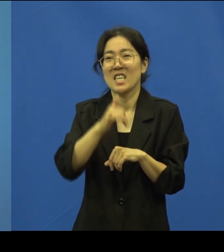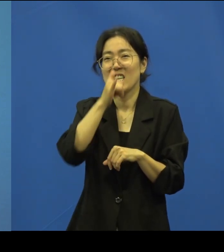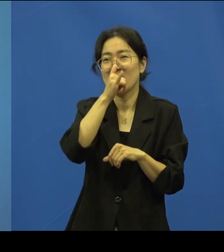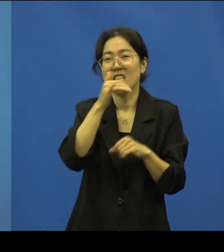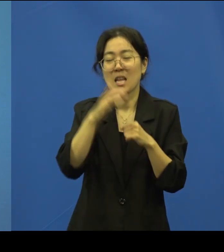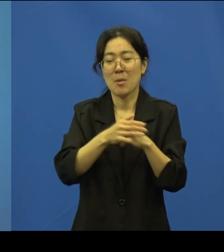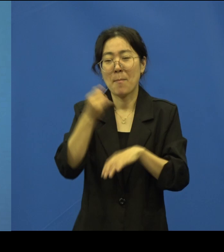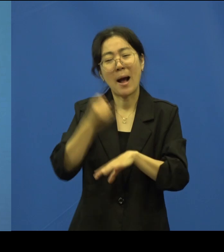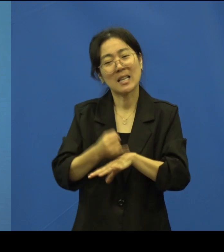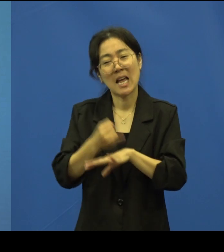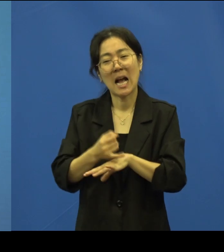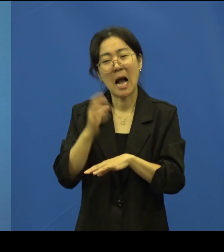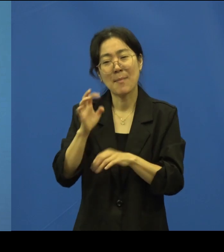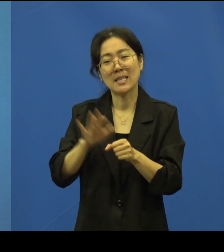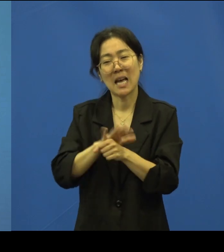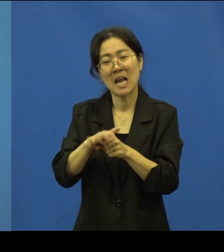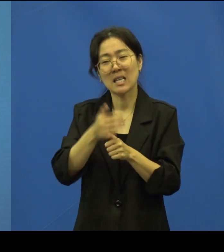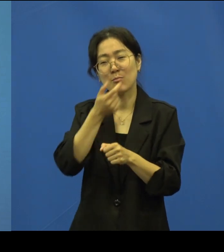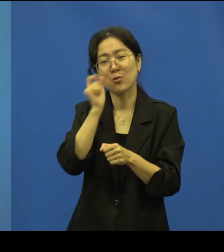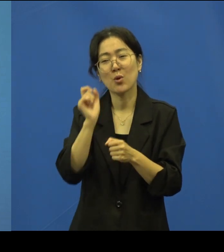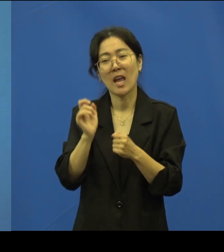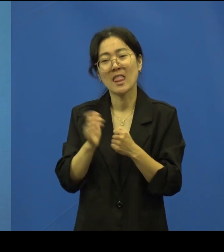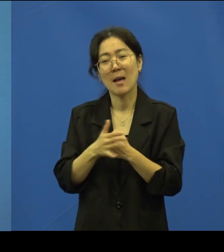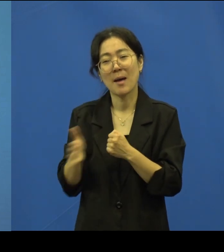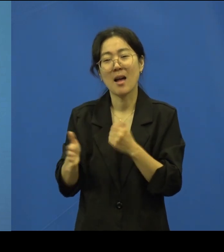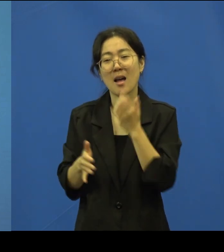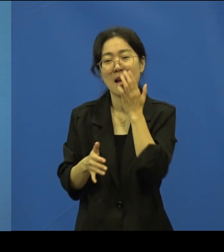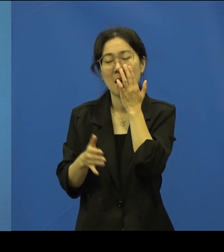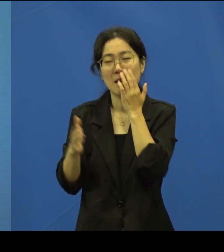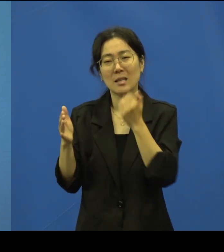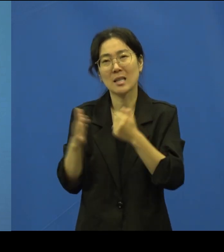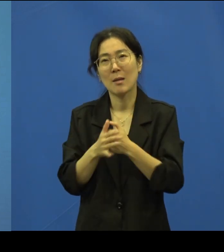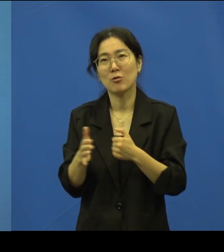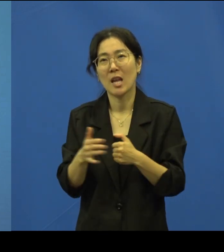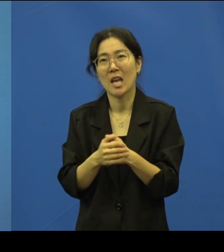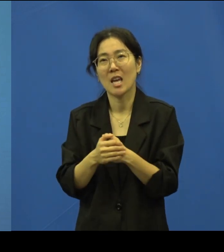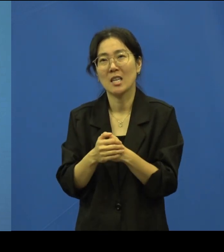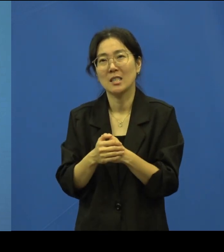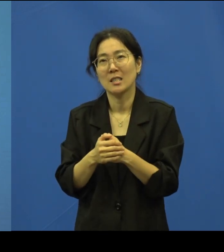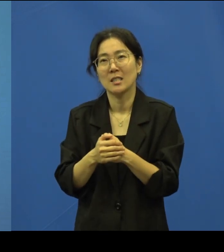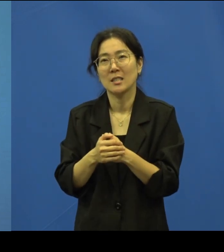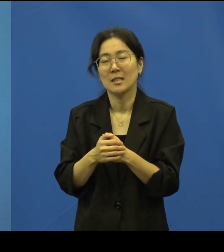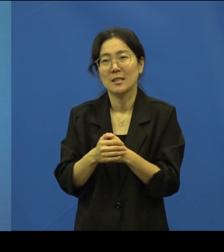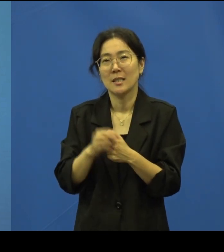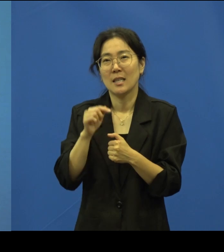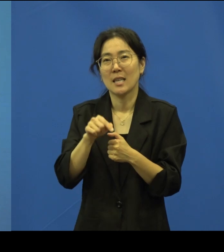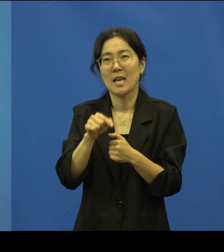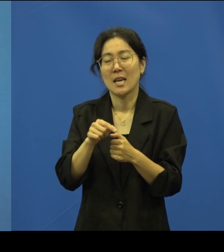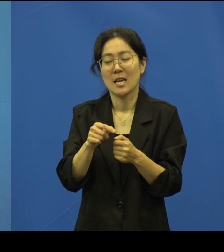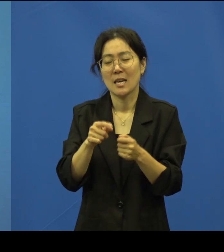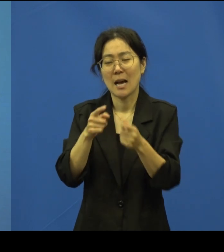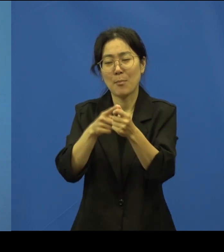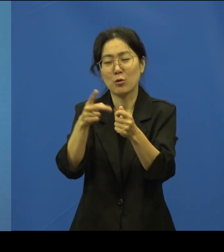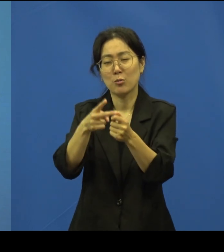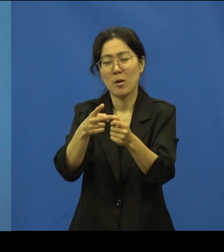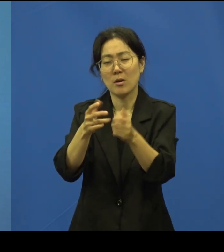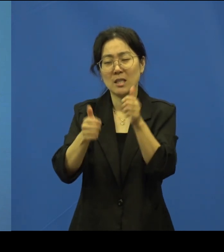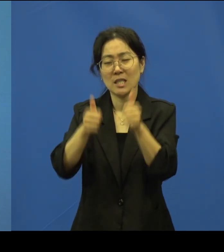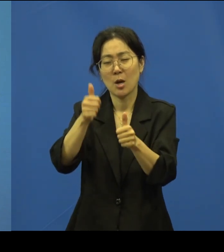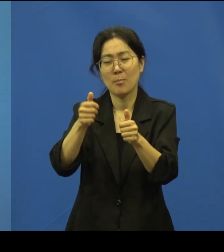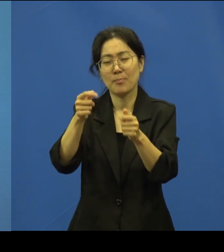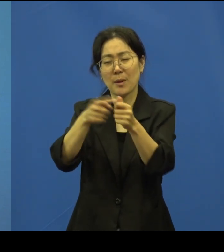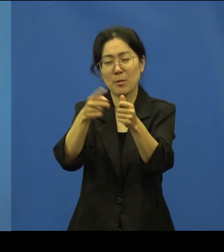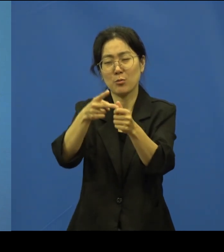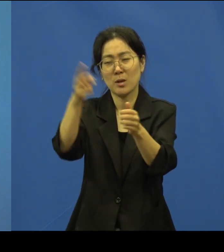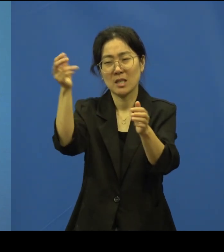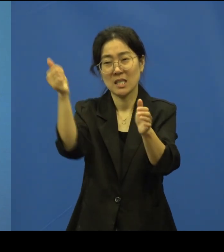그러니까 얘에게는 사랑의 보약이 필요해. 하나님이 얘 삼수하면서 엄마 아빠